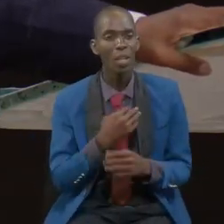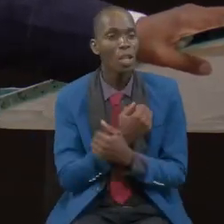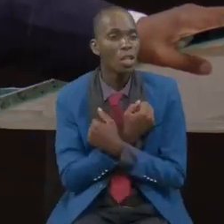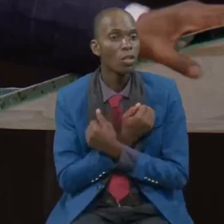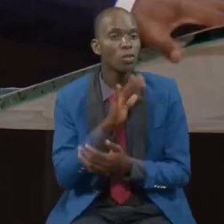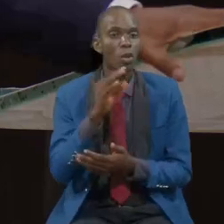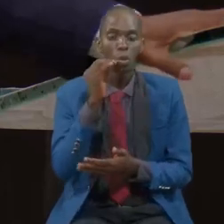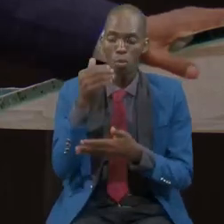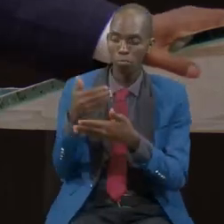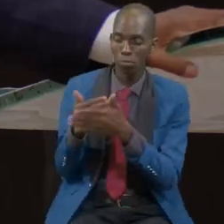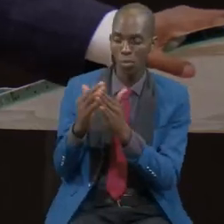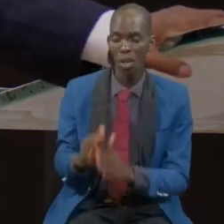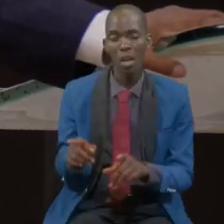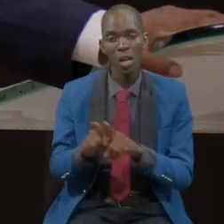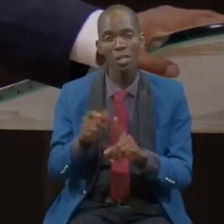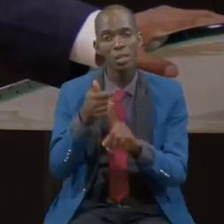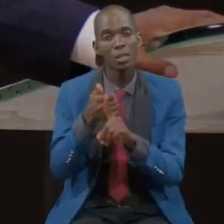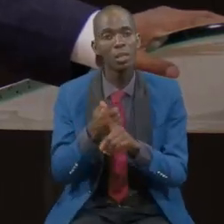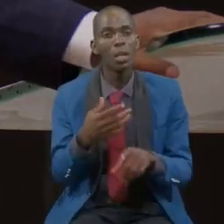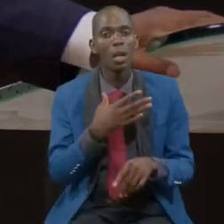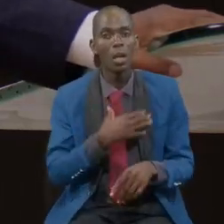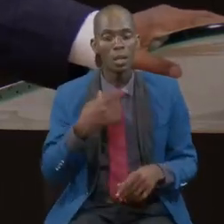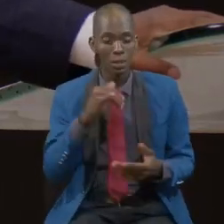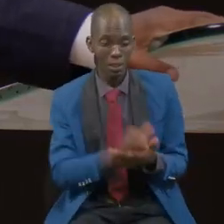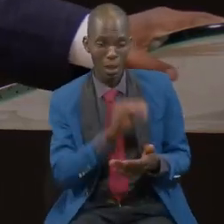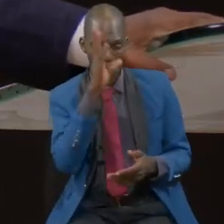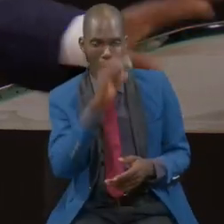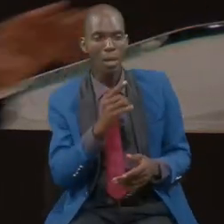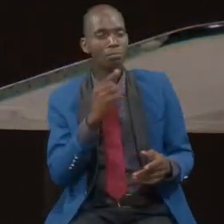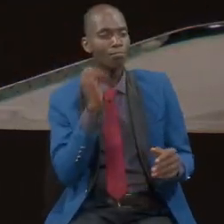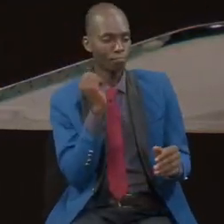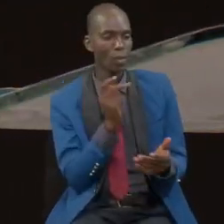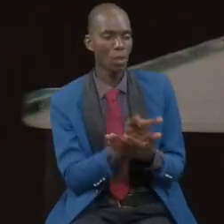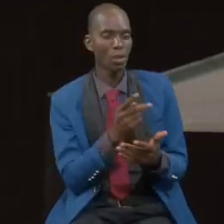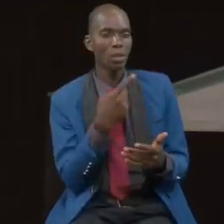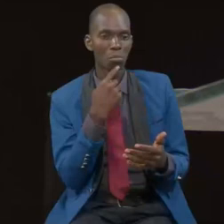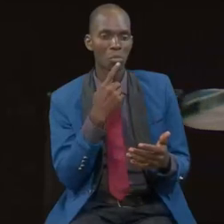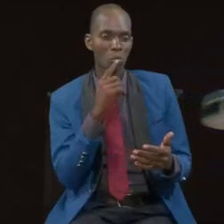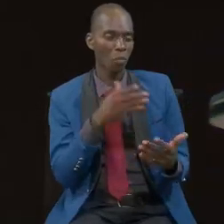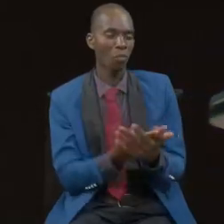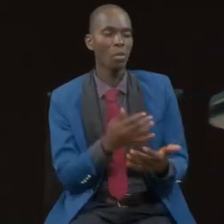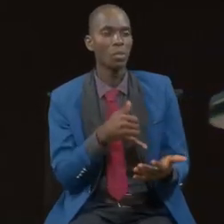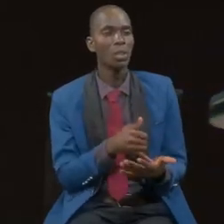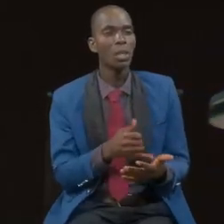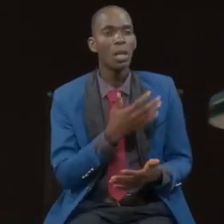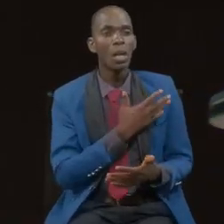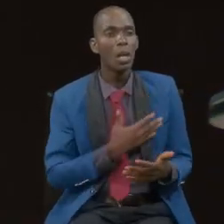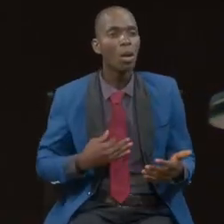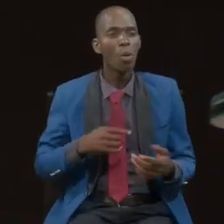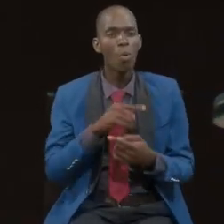force, et aimer son prochain comme soi-même. Et l'homme l'a confirmé. Verset 34.